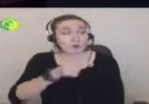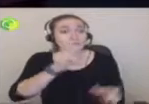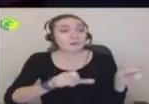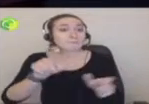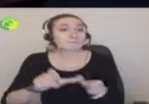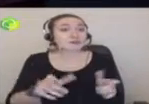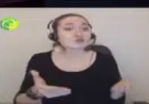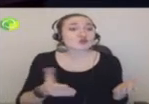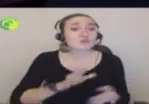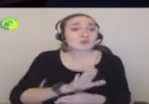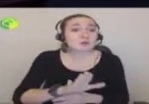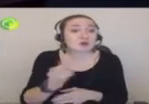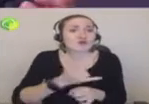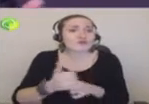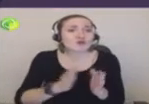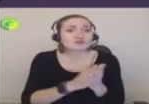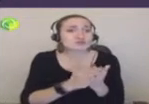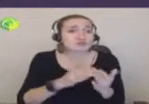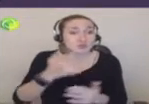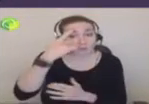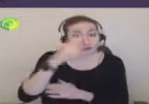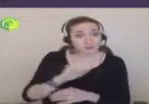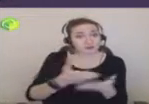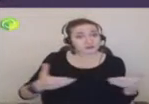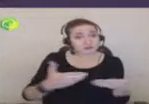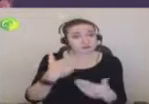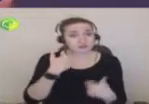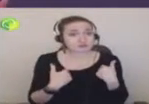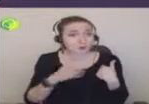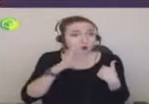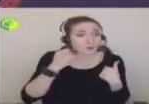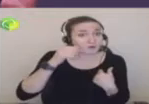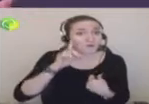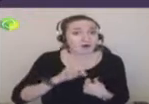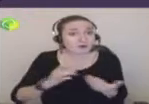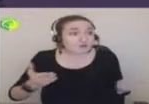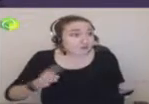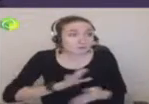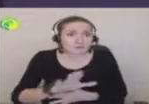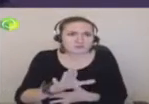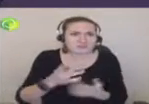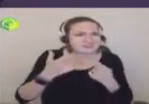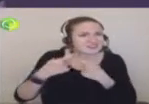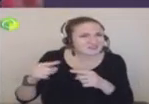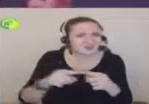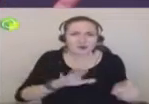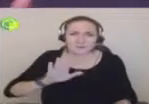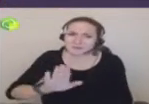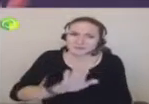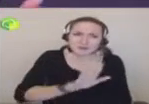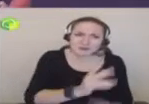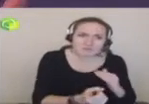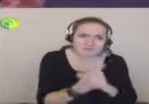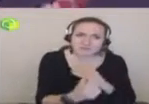handicapées, mais ce sont des personnages, ce sont des hommes, des femmes, avec des différences, avec des distinctions qui font que chacun eh